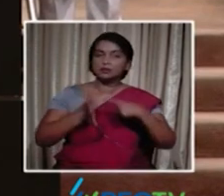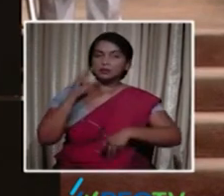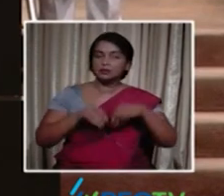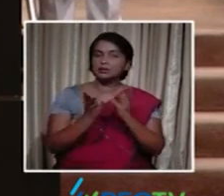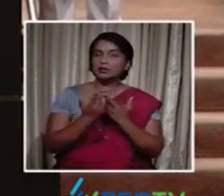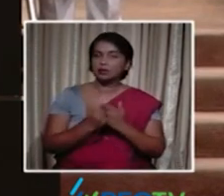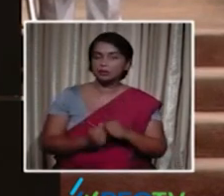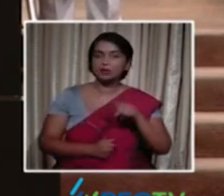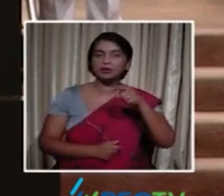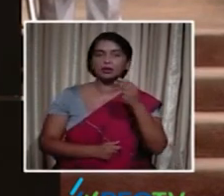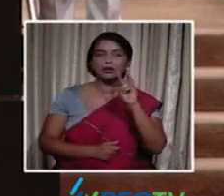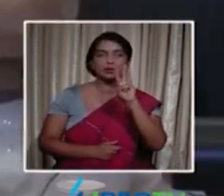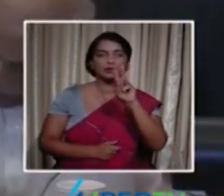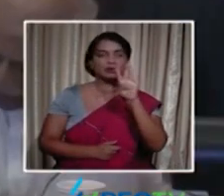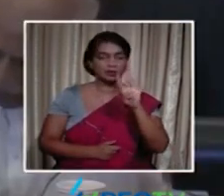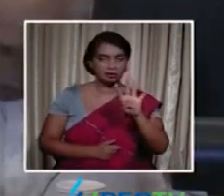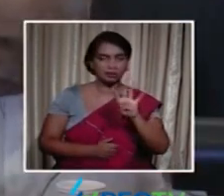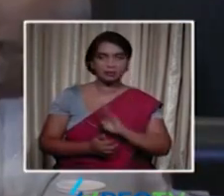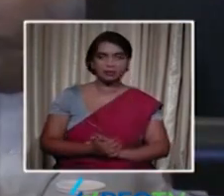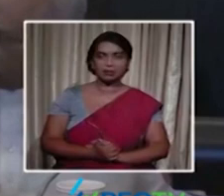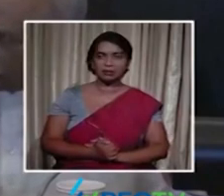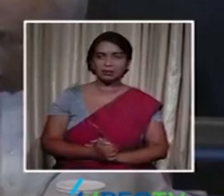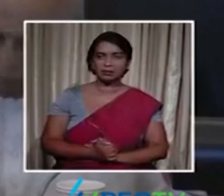සංඛ්‍යාව 134යි.